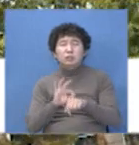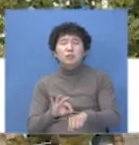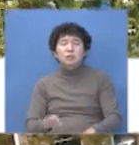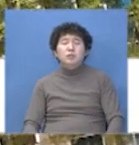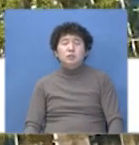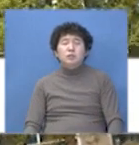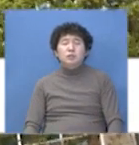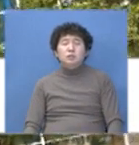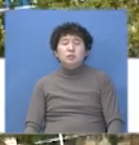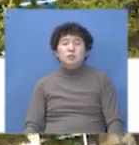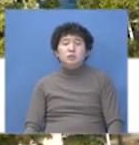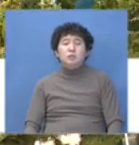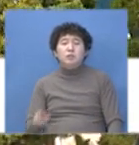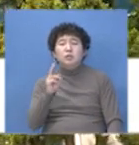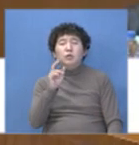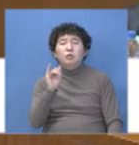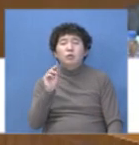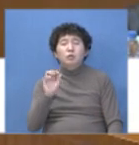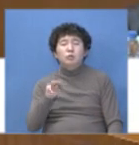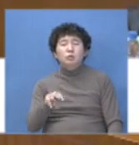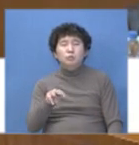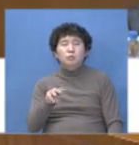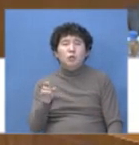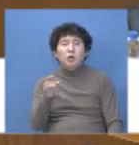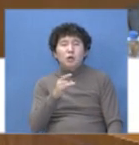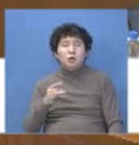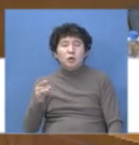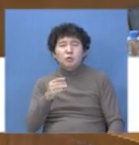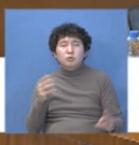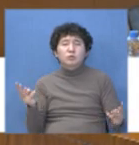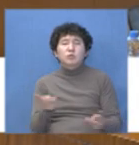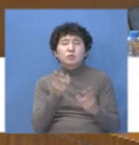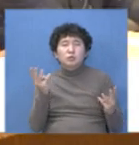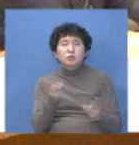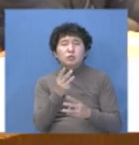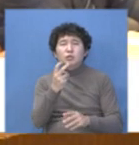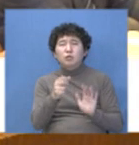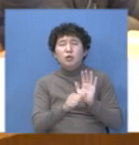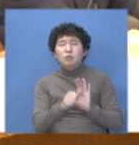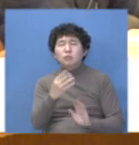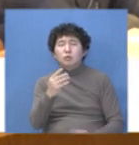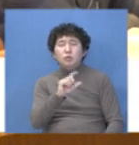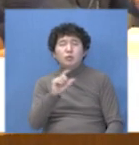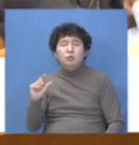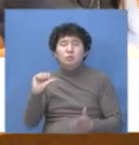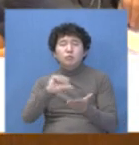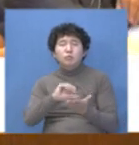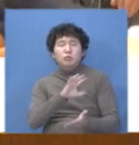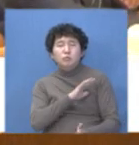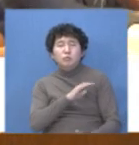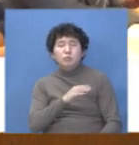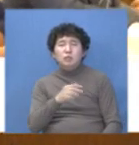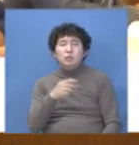Күршім ауданы Шпылақ ауылында жалынмен күрес әлі жалғасуда. Оқиға орнына 264 адам жұмылдырылған. Әуе күші ретінде 2